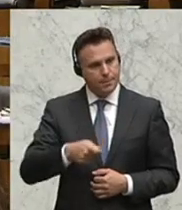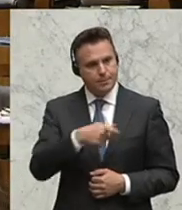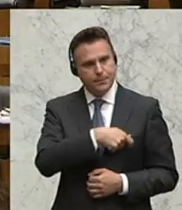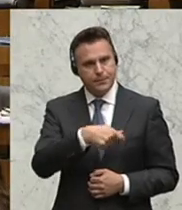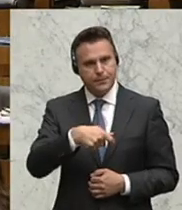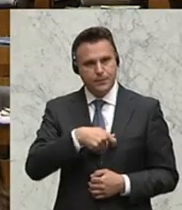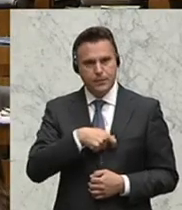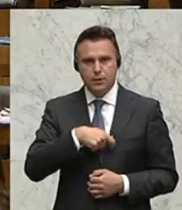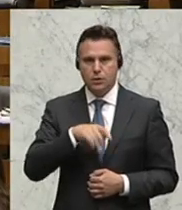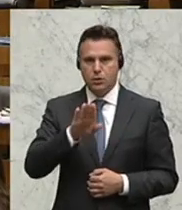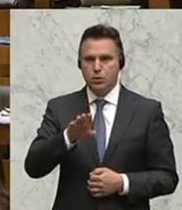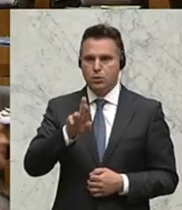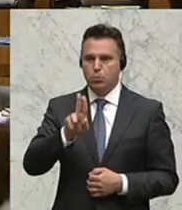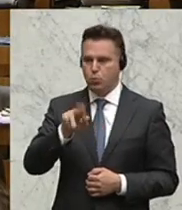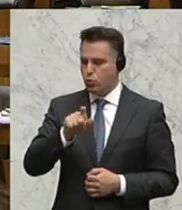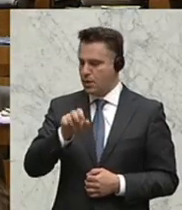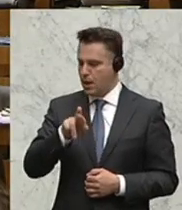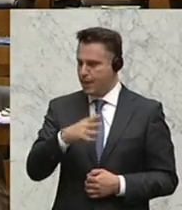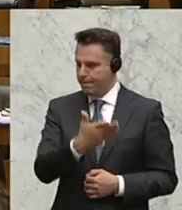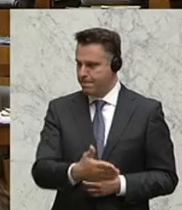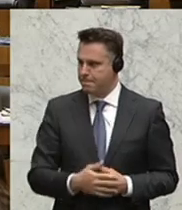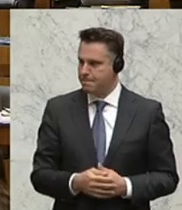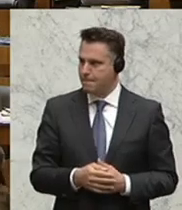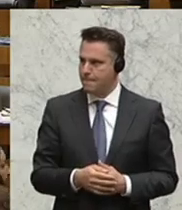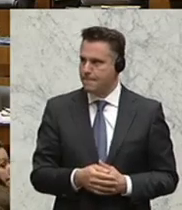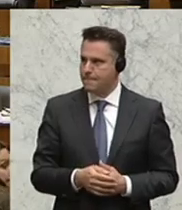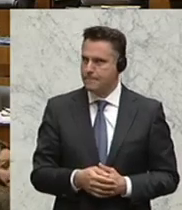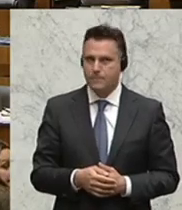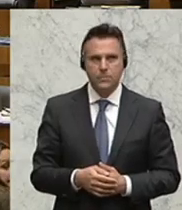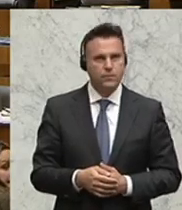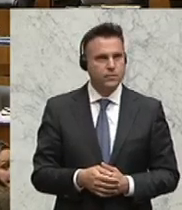Weinsorte, sondern um den Erhalt einer ganzen Region, der Uhudler sichere Arbeitsplätze.